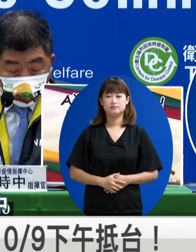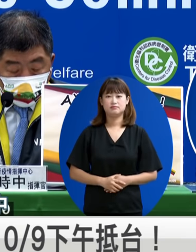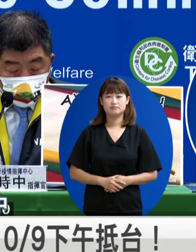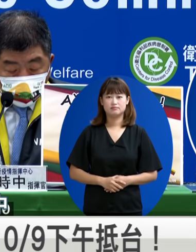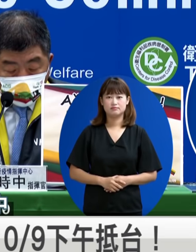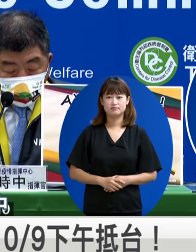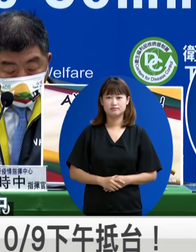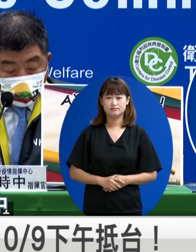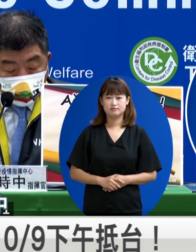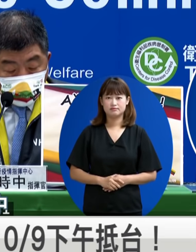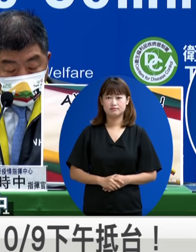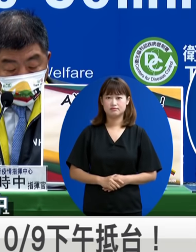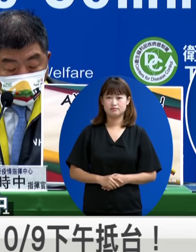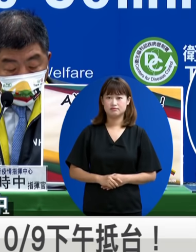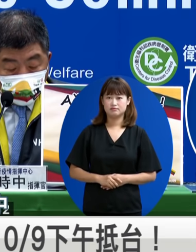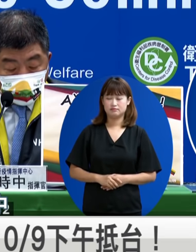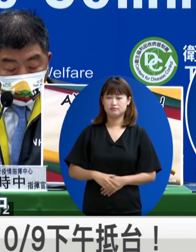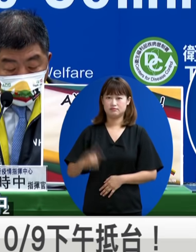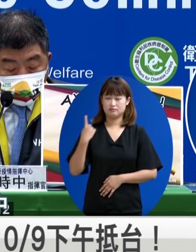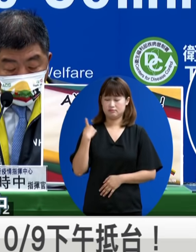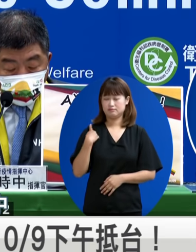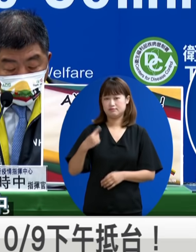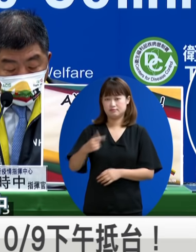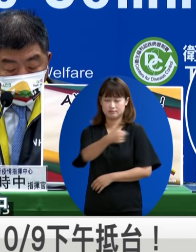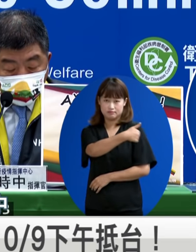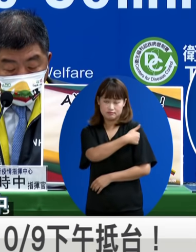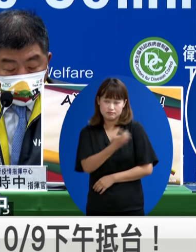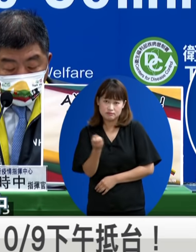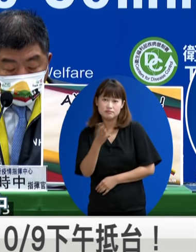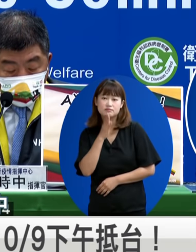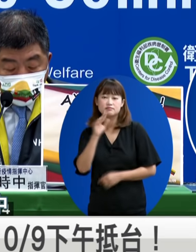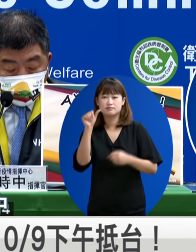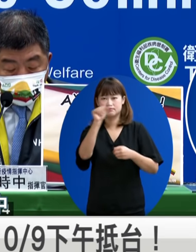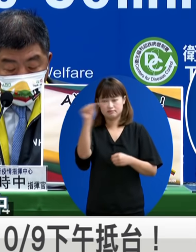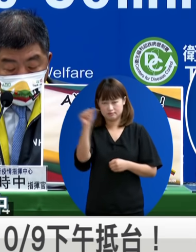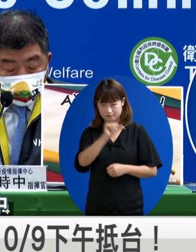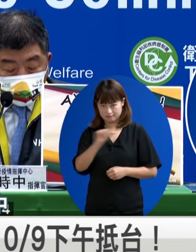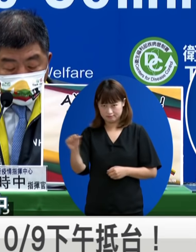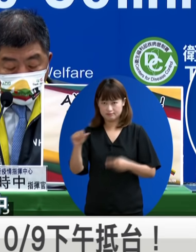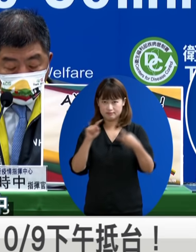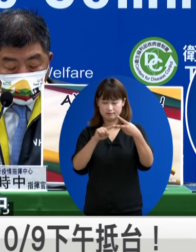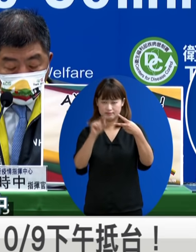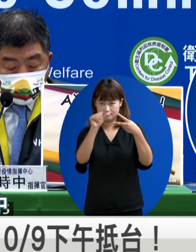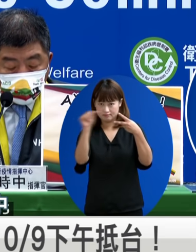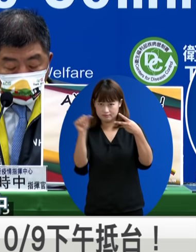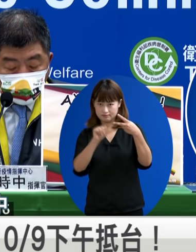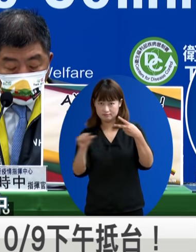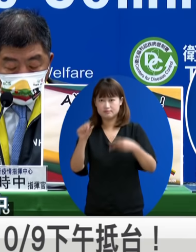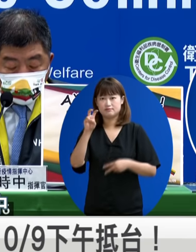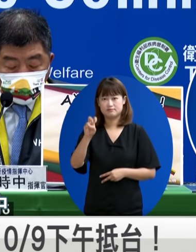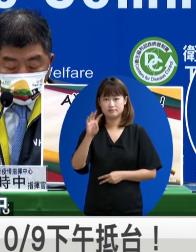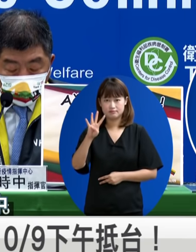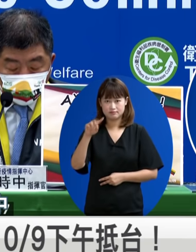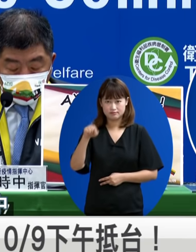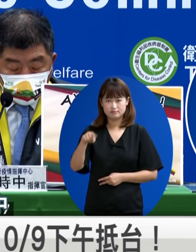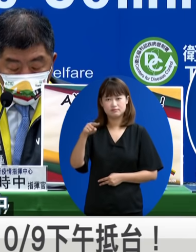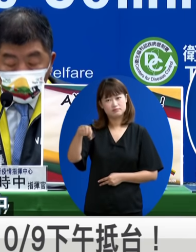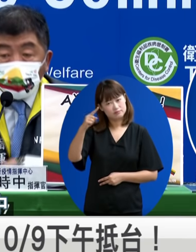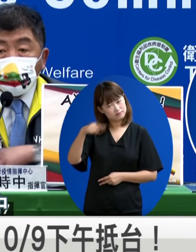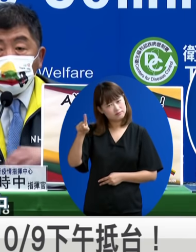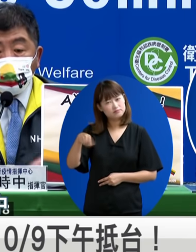58.52%。那昨天打的比较多的是 A 剂，昨天打了第二剂的 A 剂，打了